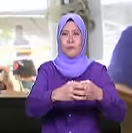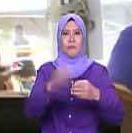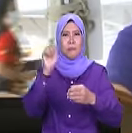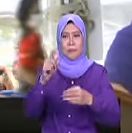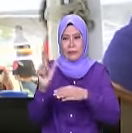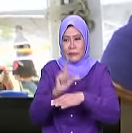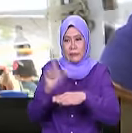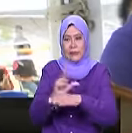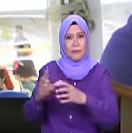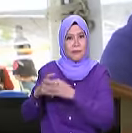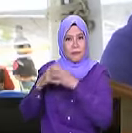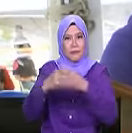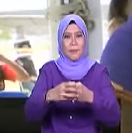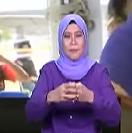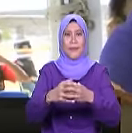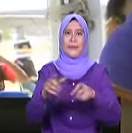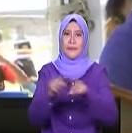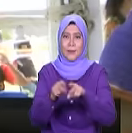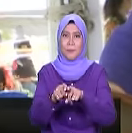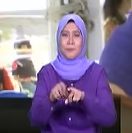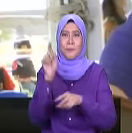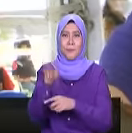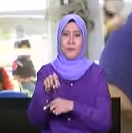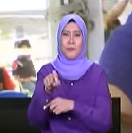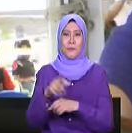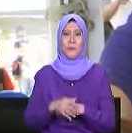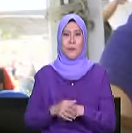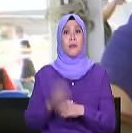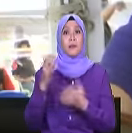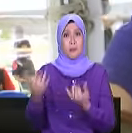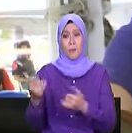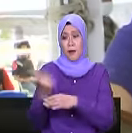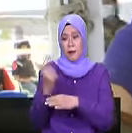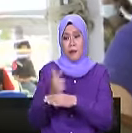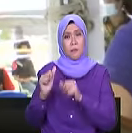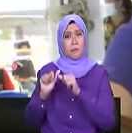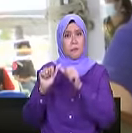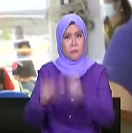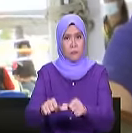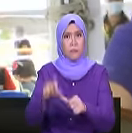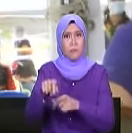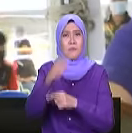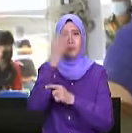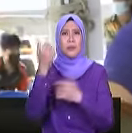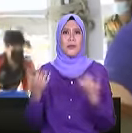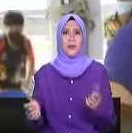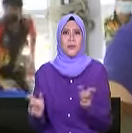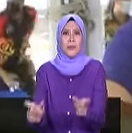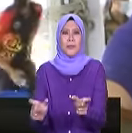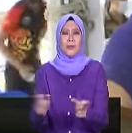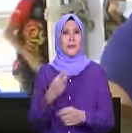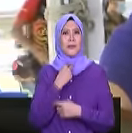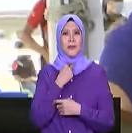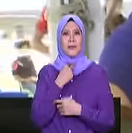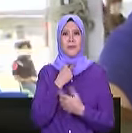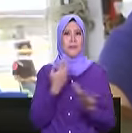training. That is crucial. In fact, the centralized training is ongoing. They have to break off now because of the MCO. Dr.